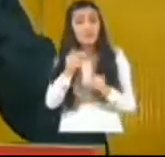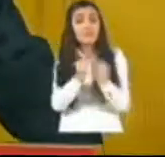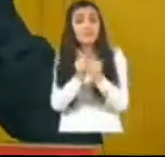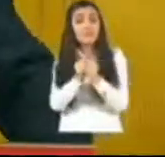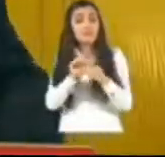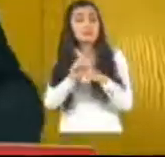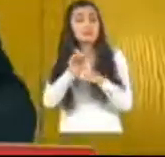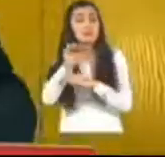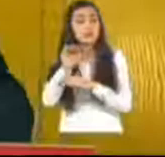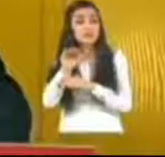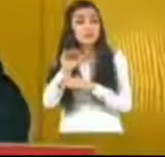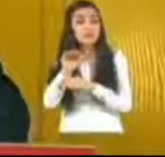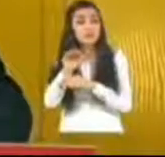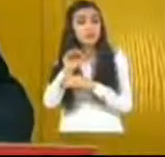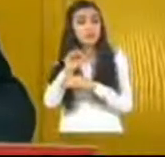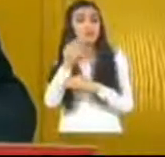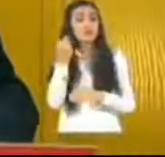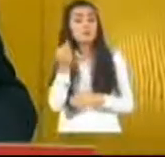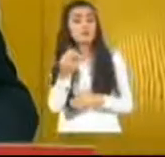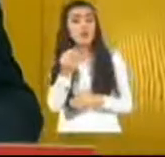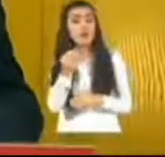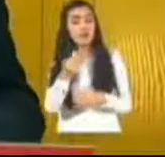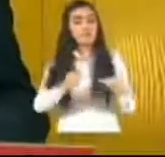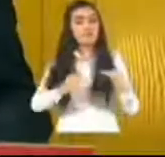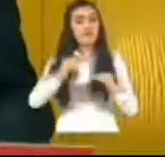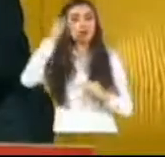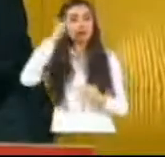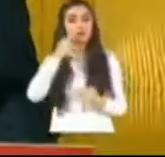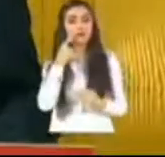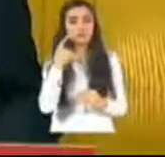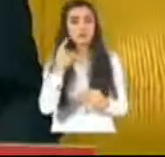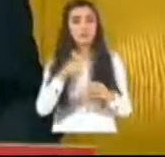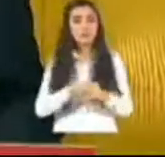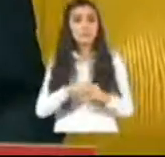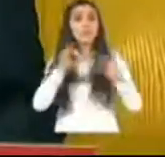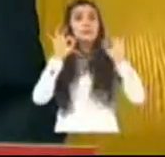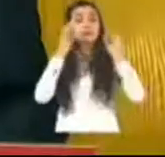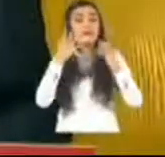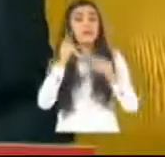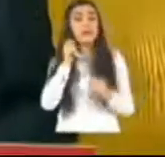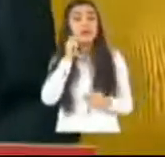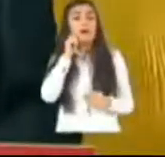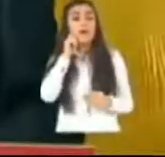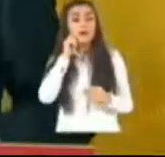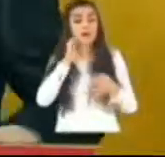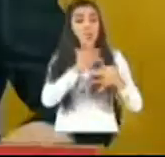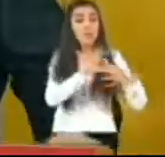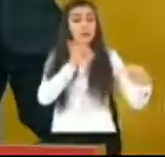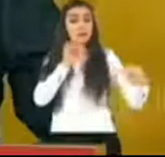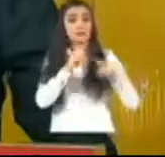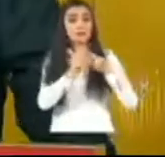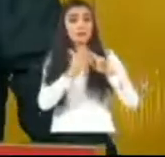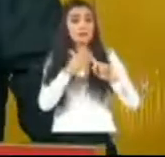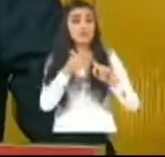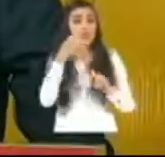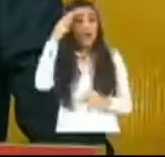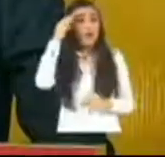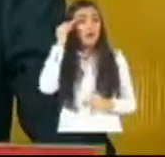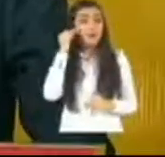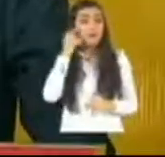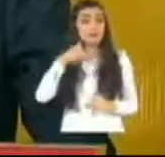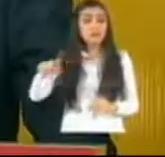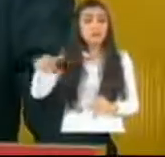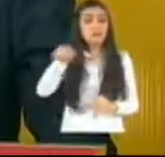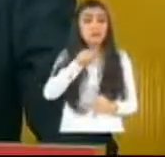birlikte yaşamanın cazibesini artırır. Değer ve ahlakla bağını koparmış olan siyaset